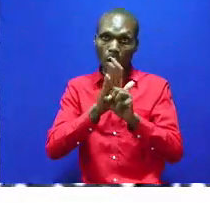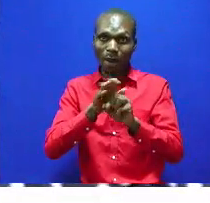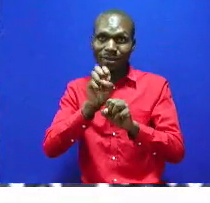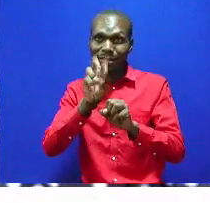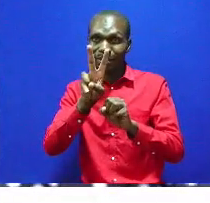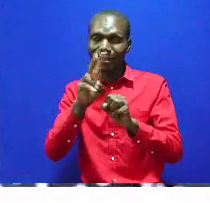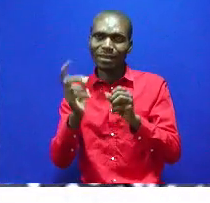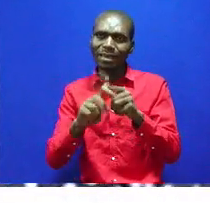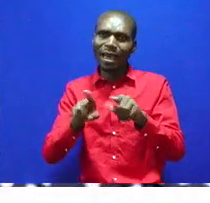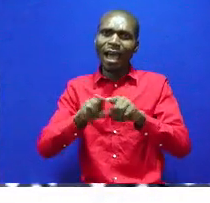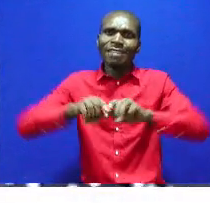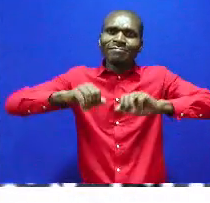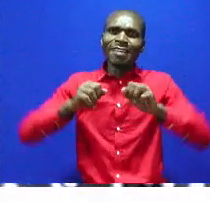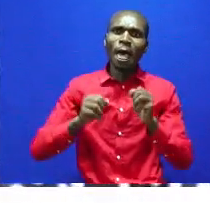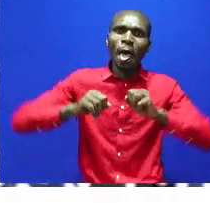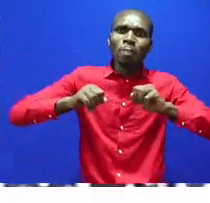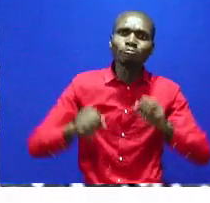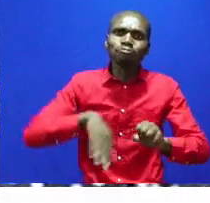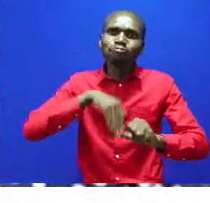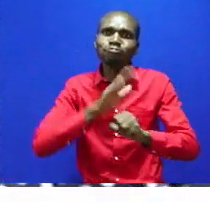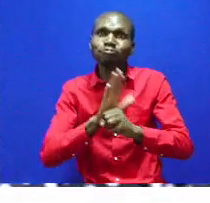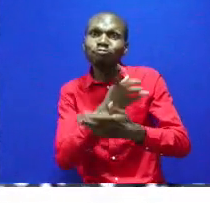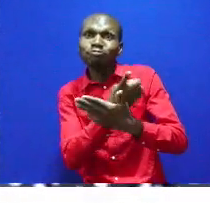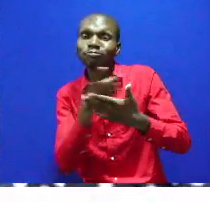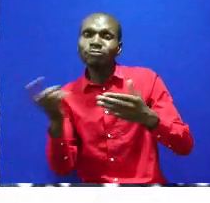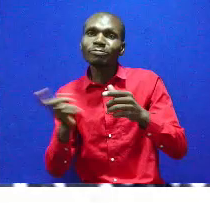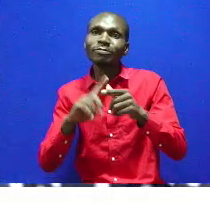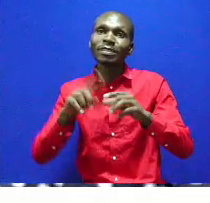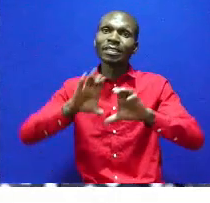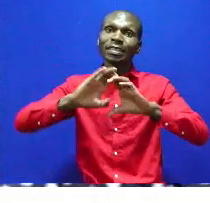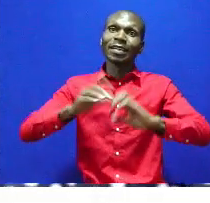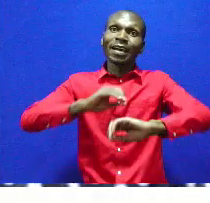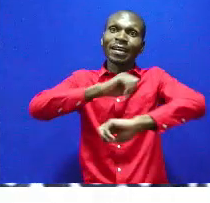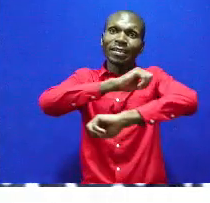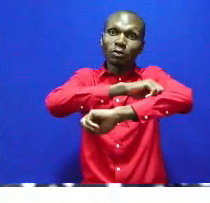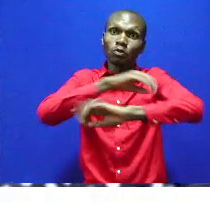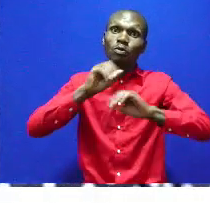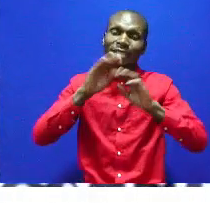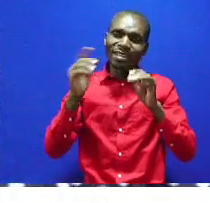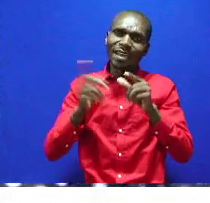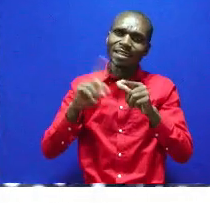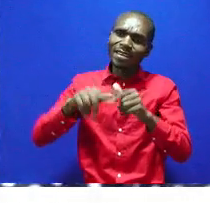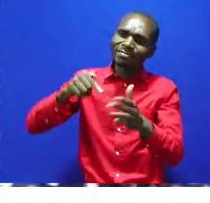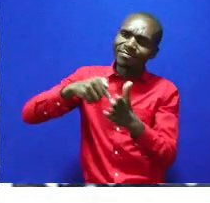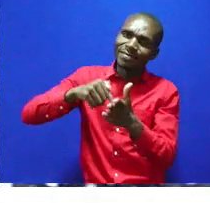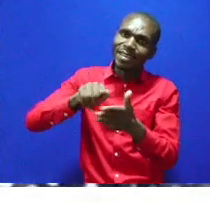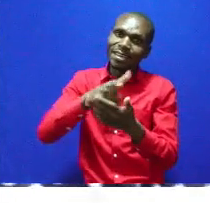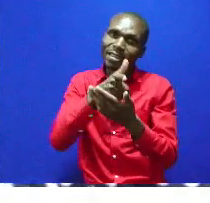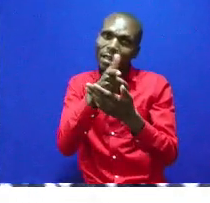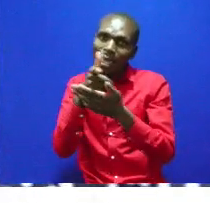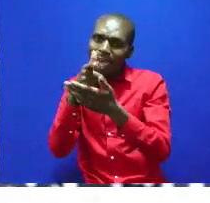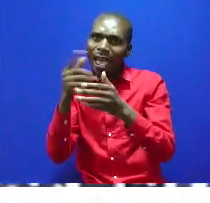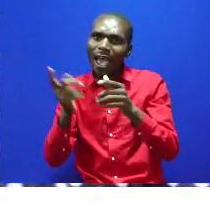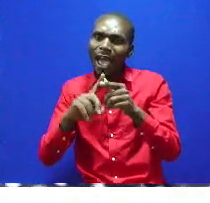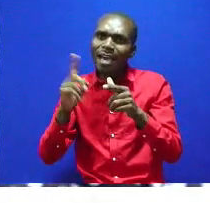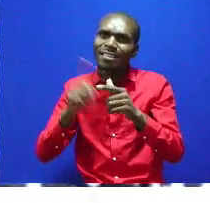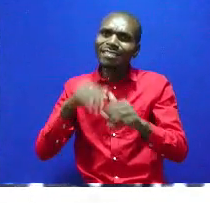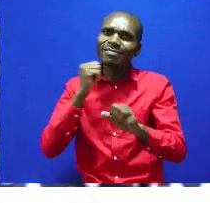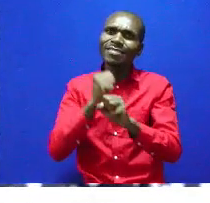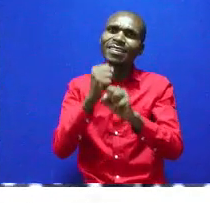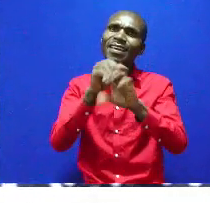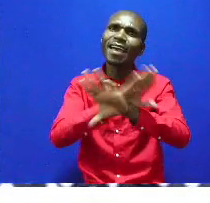Ika jovyo that week. Akatumia class teacher wake picha. Akanionyesha. Akafanya